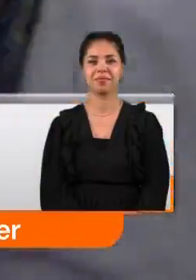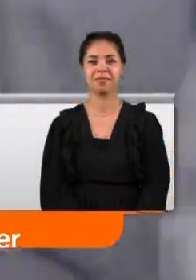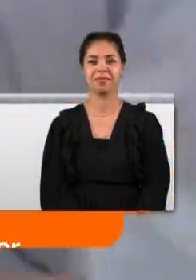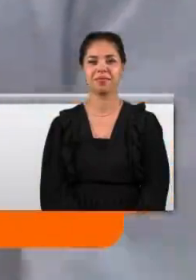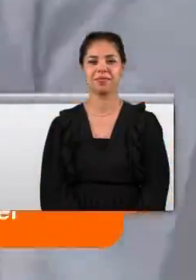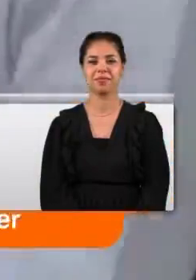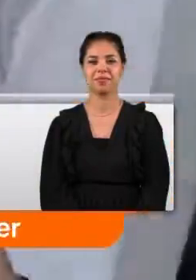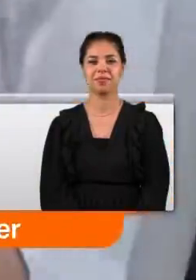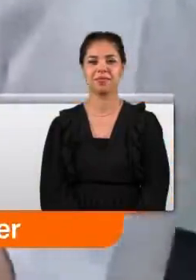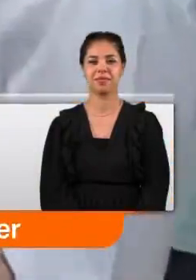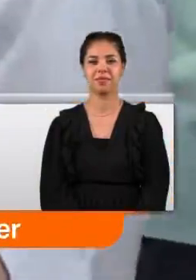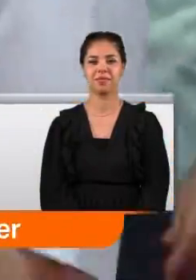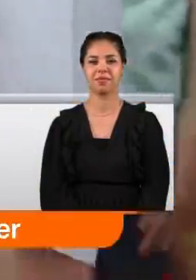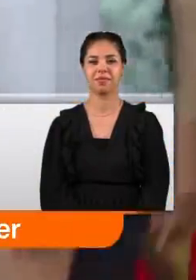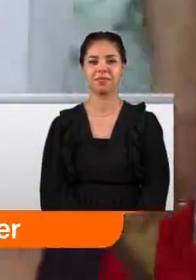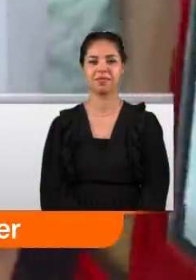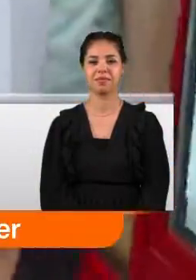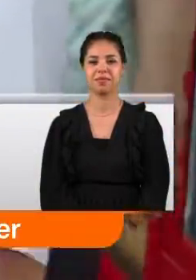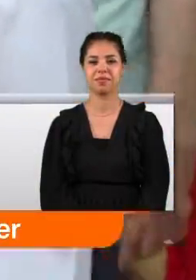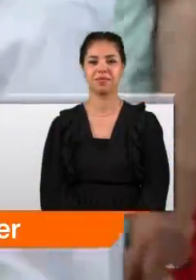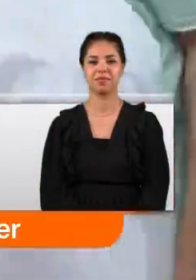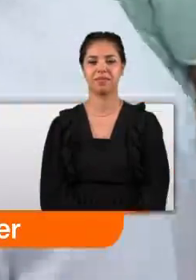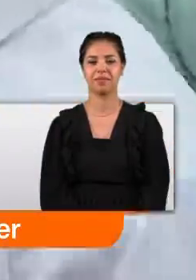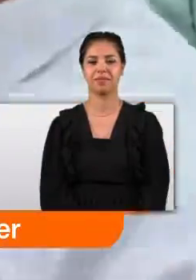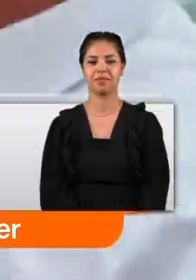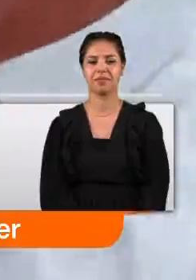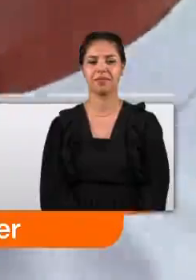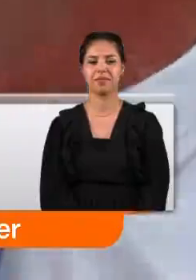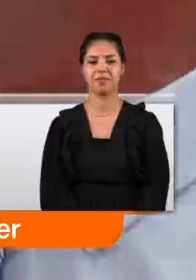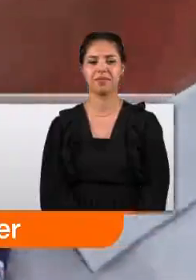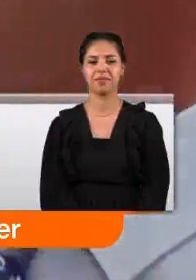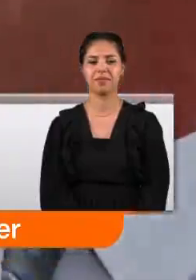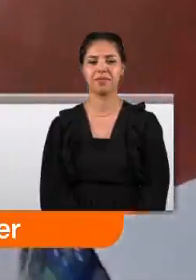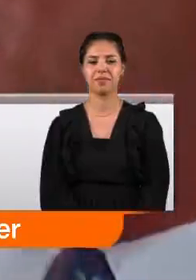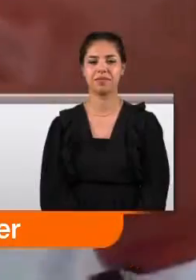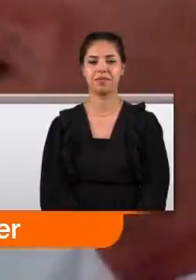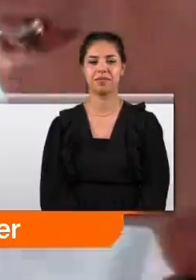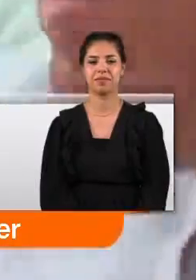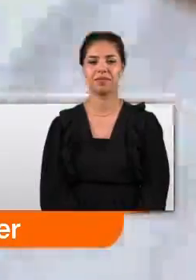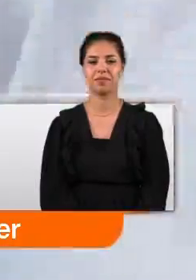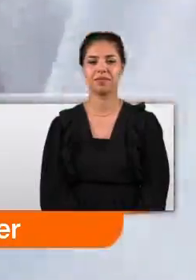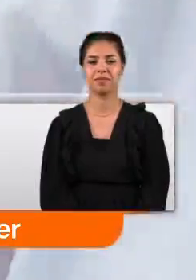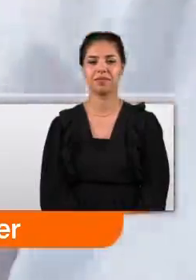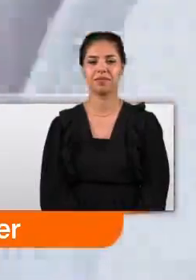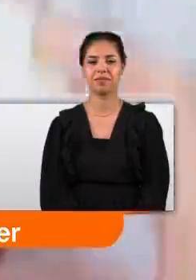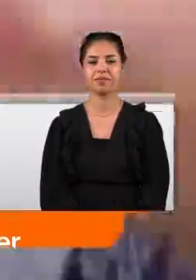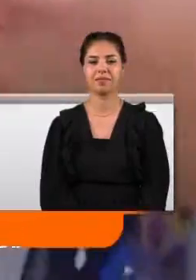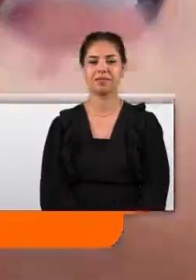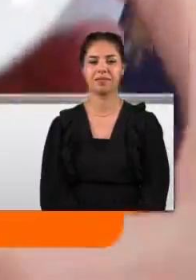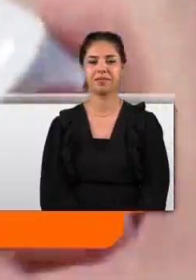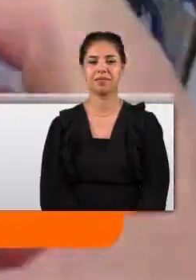...60 saniye sonra böyle caz cüz derken kehribar gibi sarı kelebek kadar hafif bu meşhur Edirne'nin tava ciğeri çıkıyor karşımıza. Vallahi çok güzel